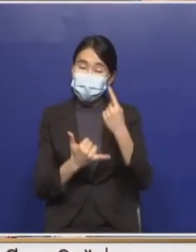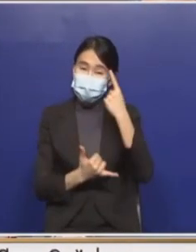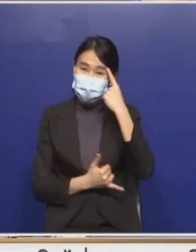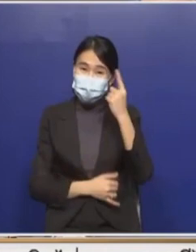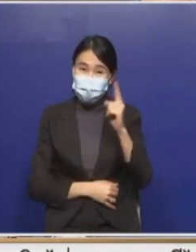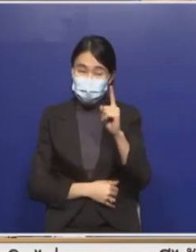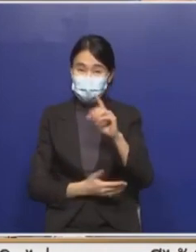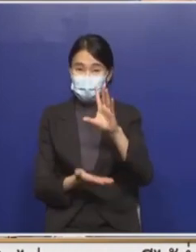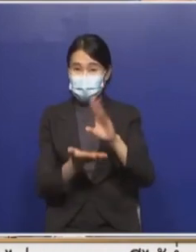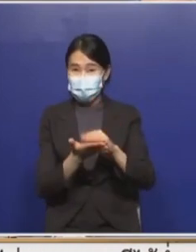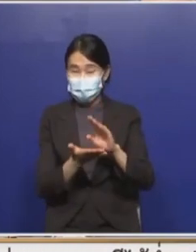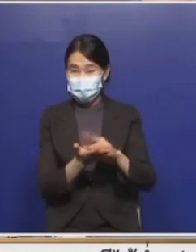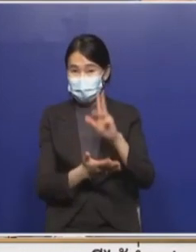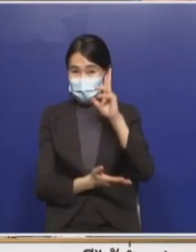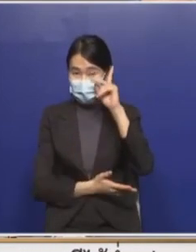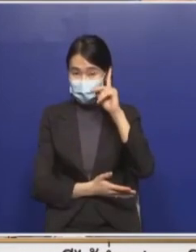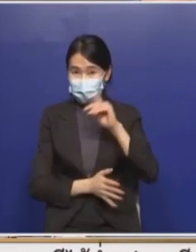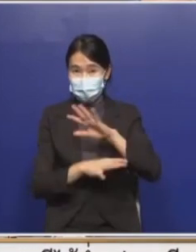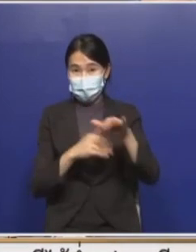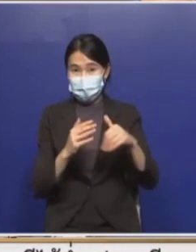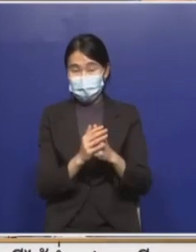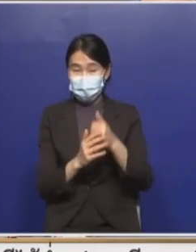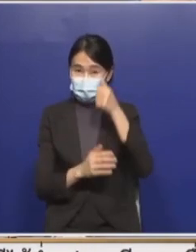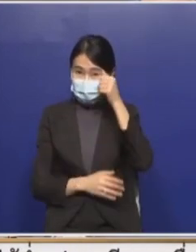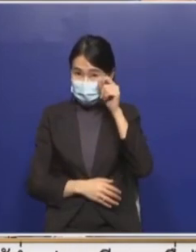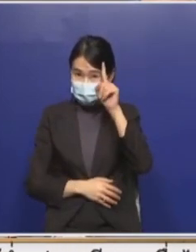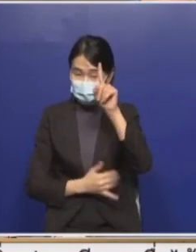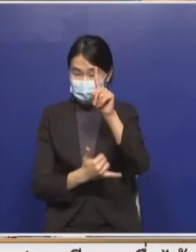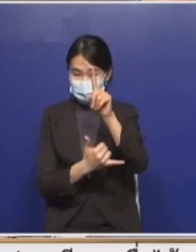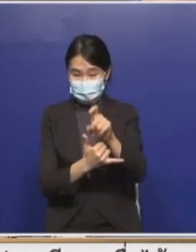ติตาย38